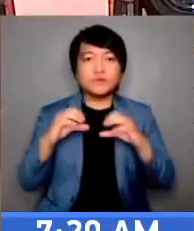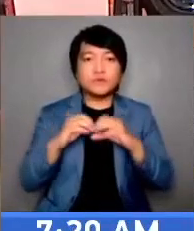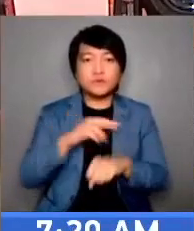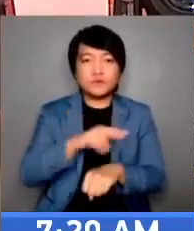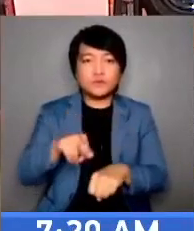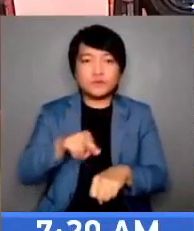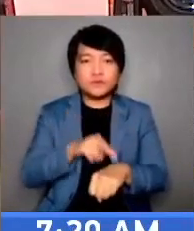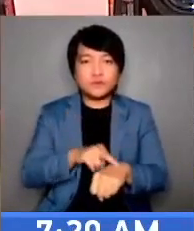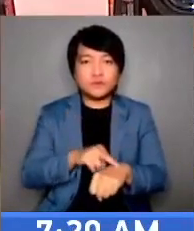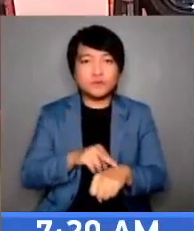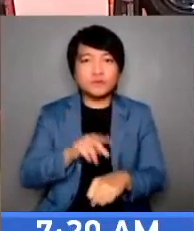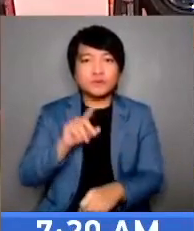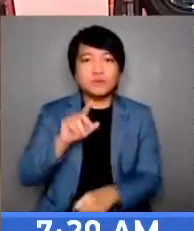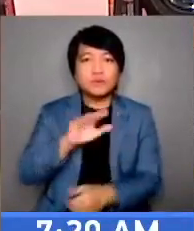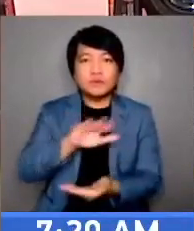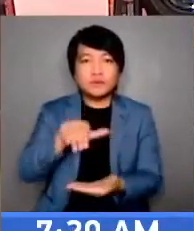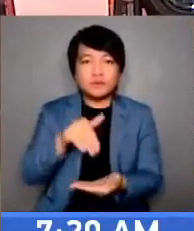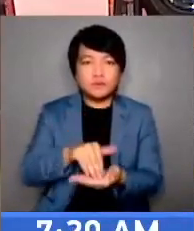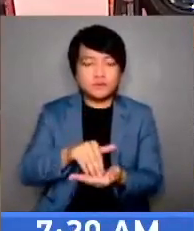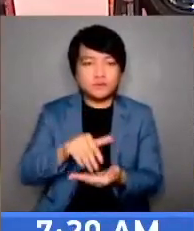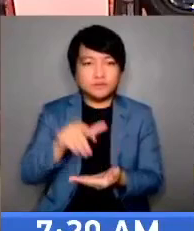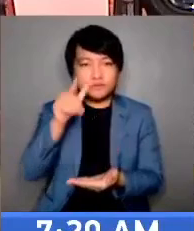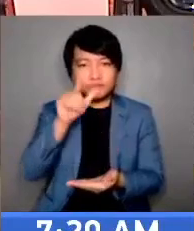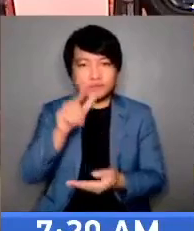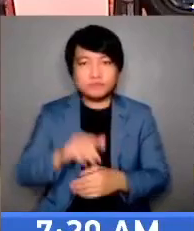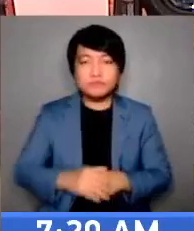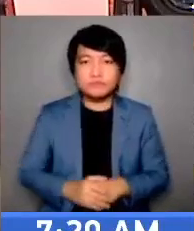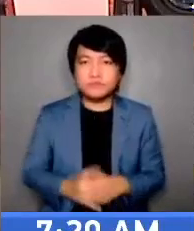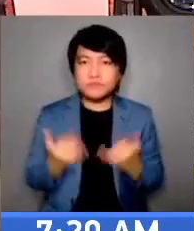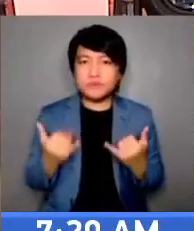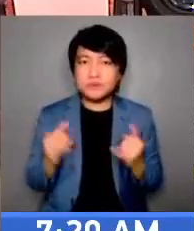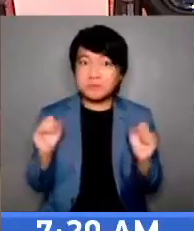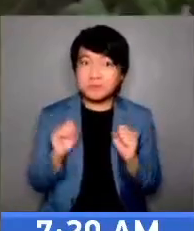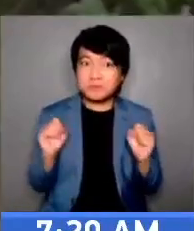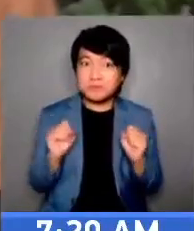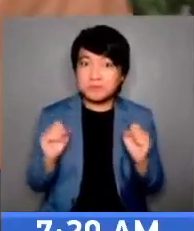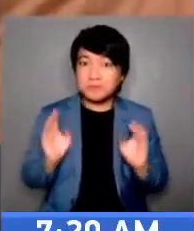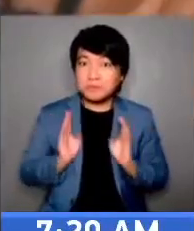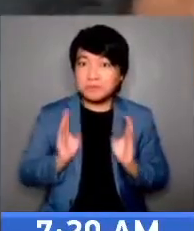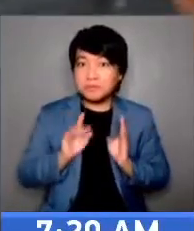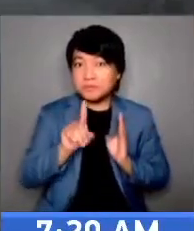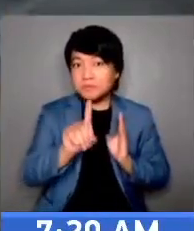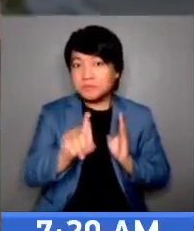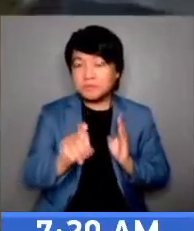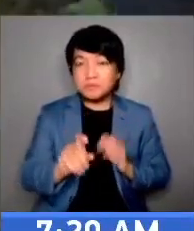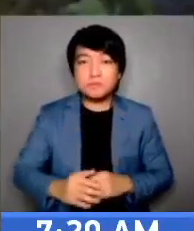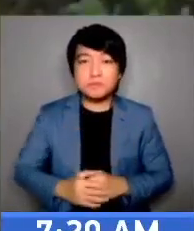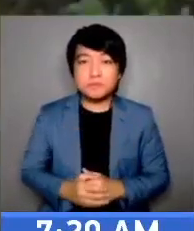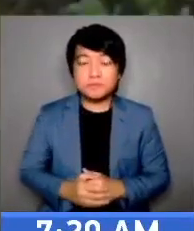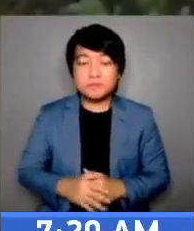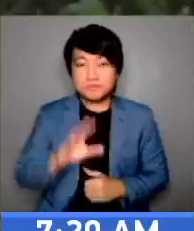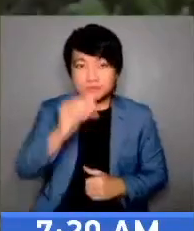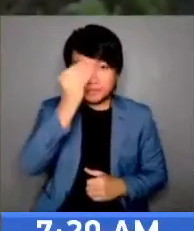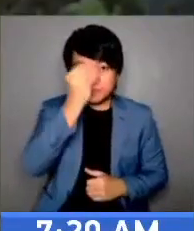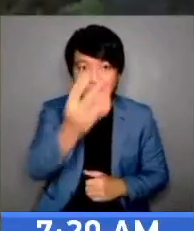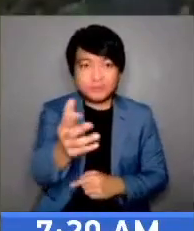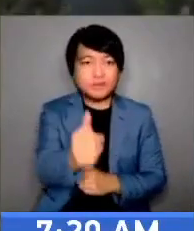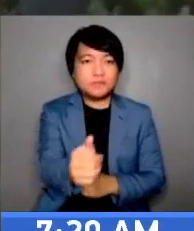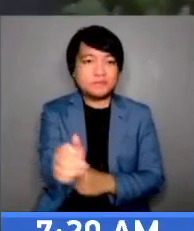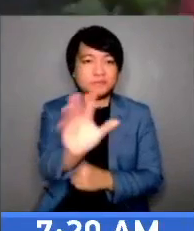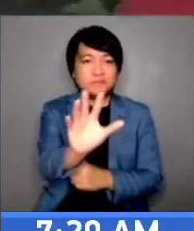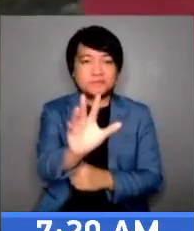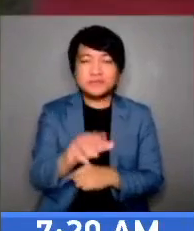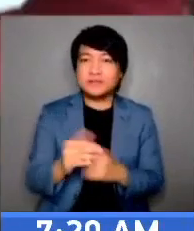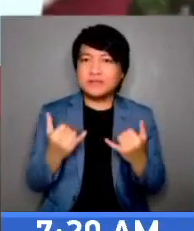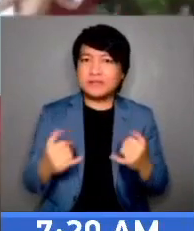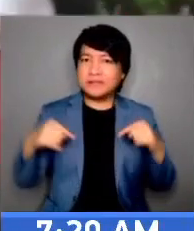Central Luzon Jasmine Malamig ba diyan sa Baguio Ivan Good morning naku malamig